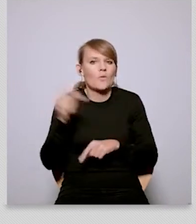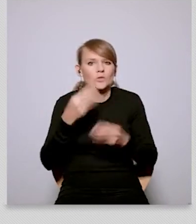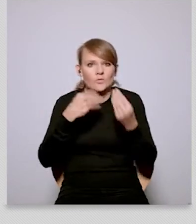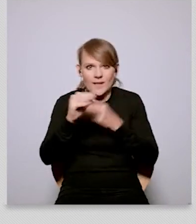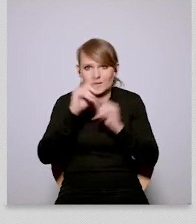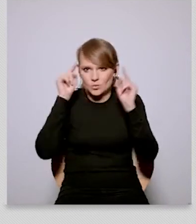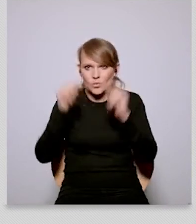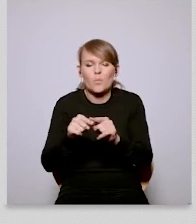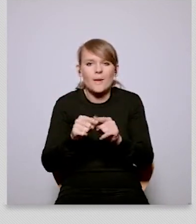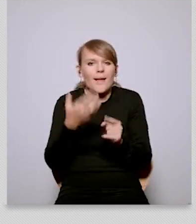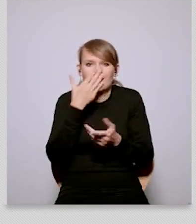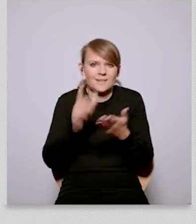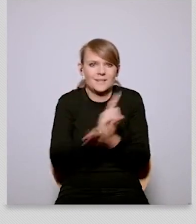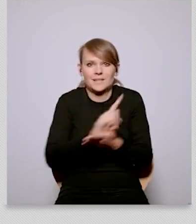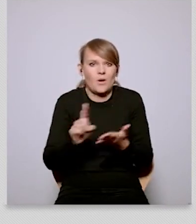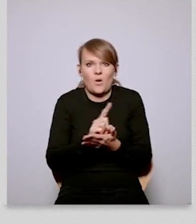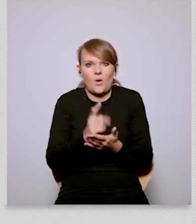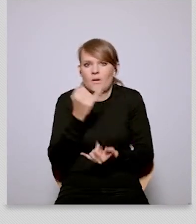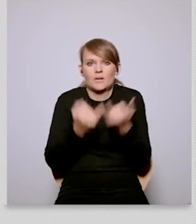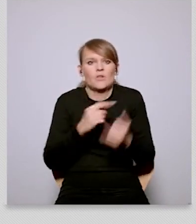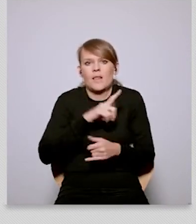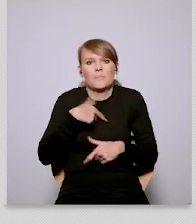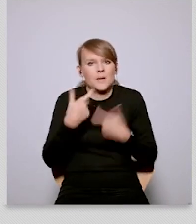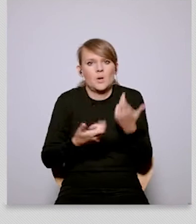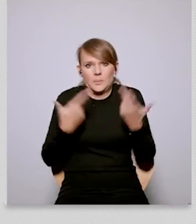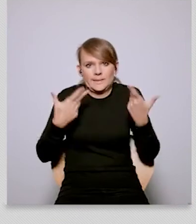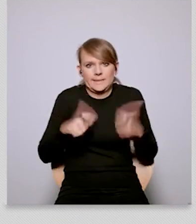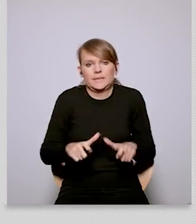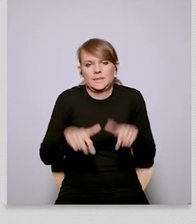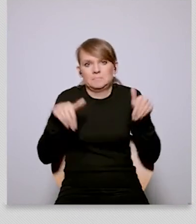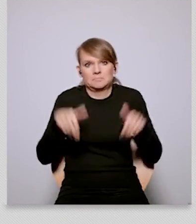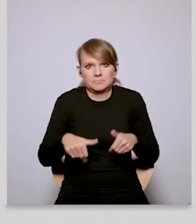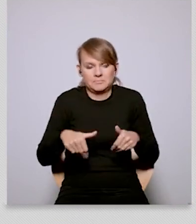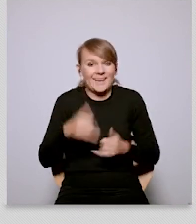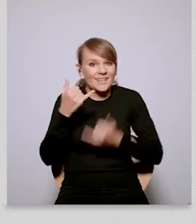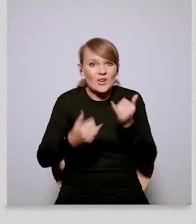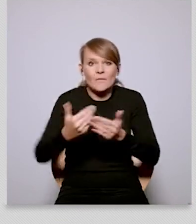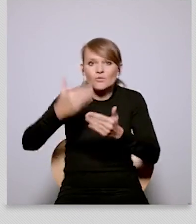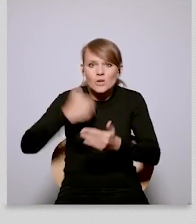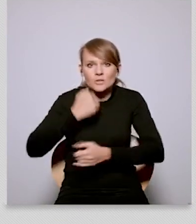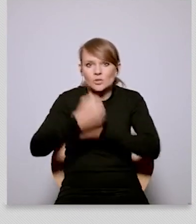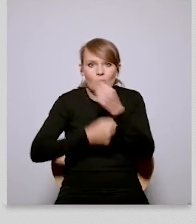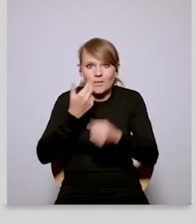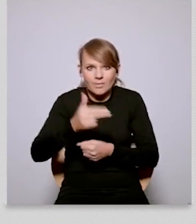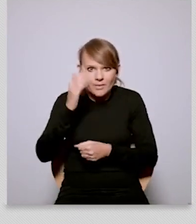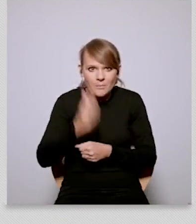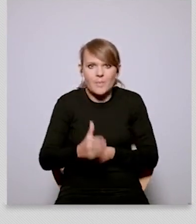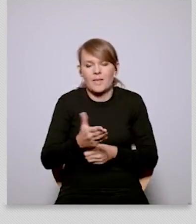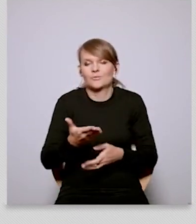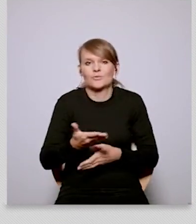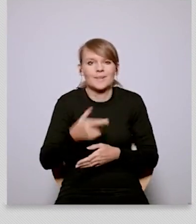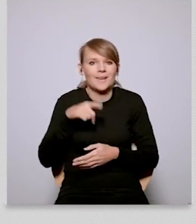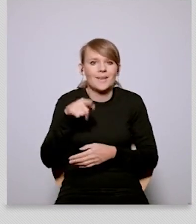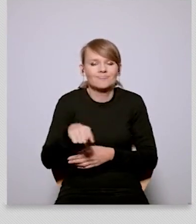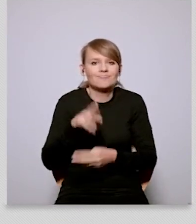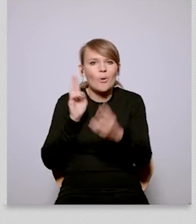brakiem jakiejkolwiek aktywności bo jeżeli nie będziemy podejmować działań odpowiednio wcześniej jeżeli nie będziemy kształtować naszych stosunków